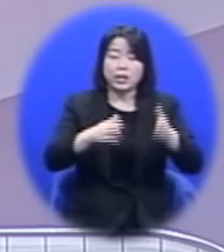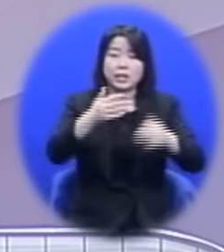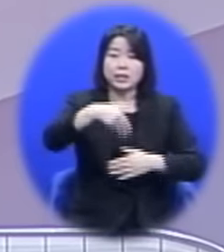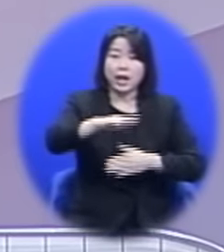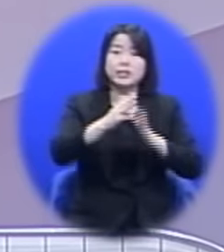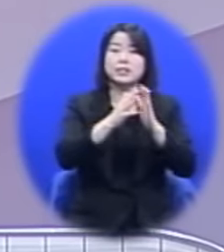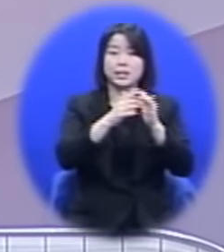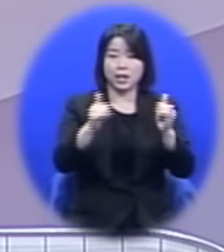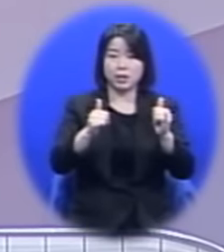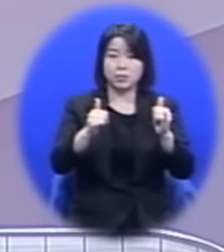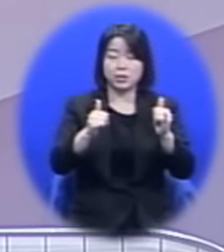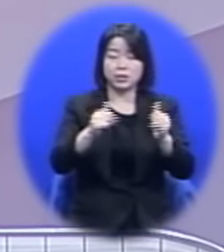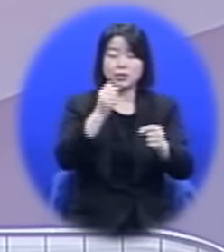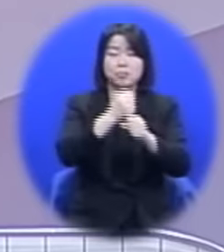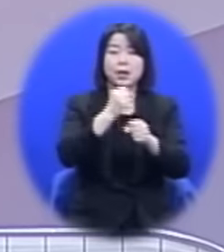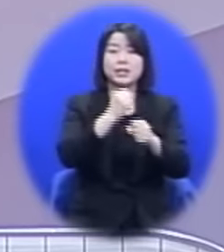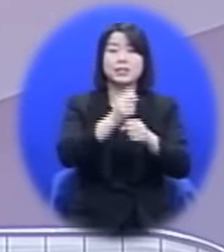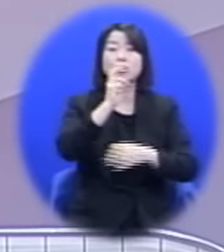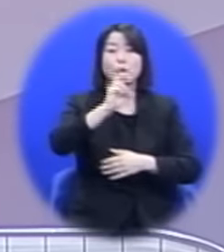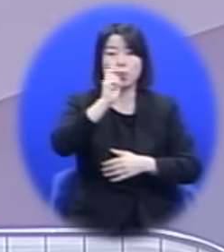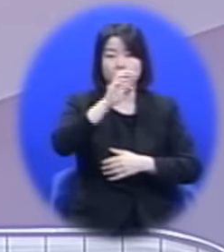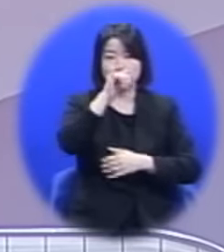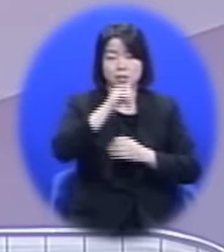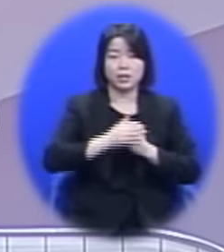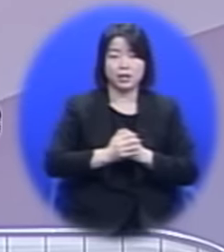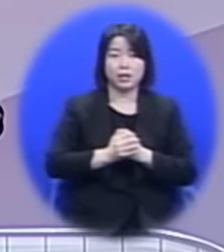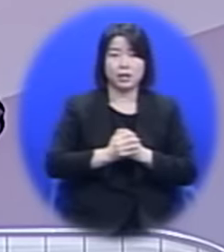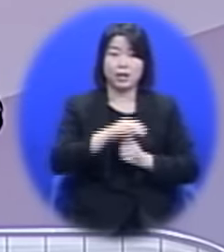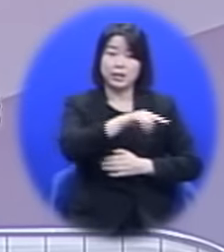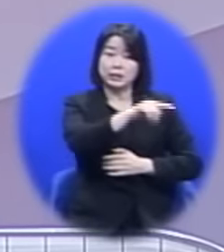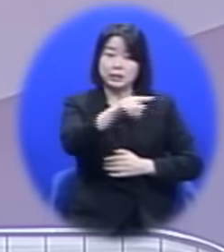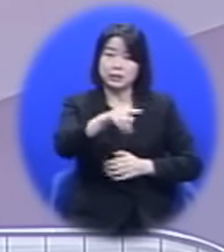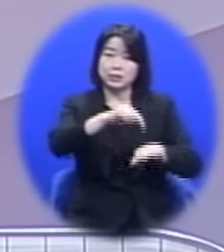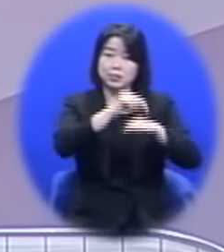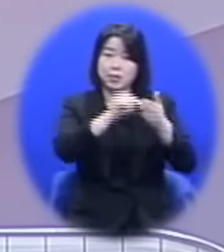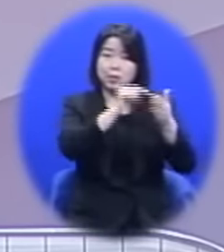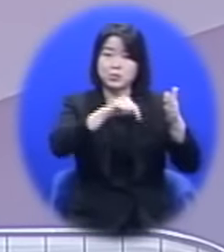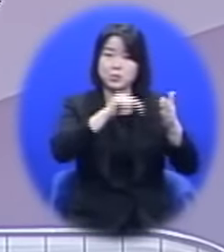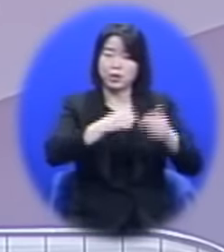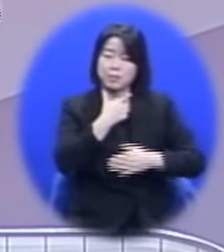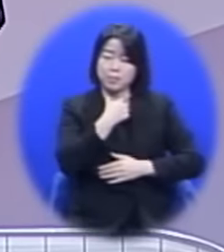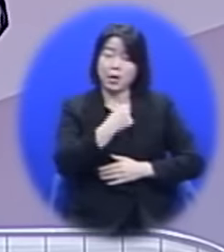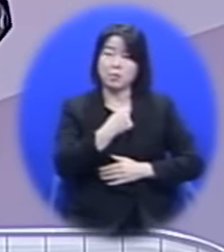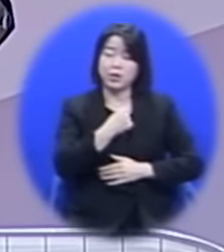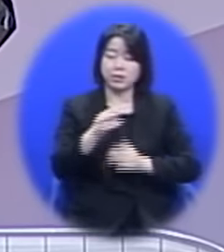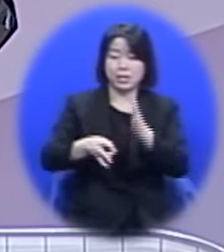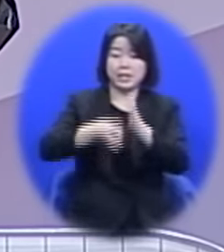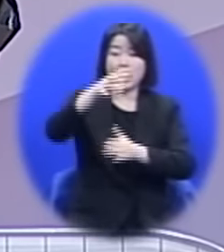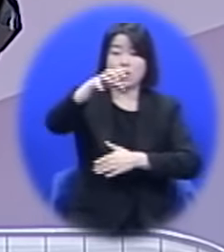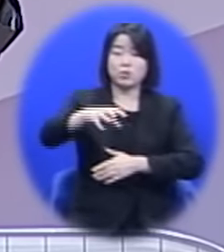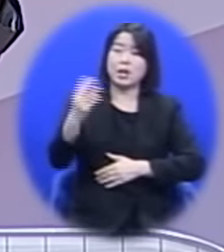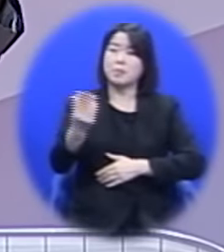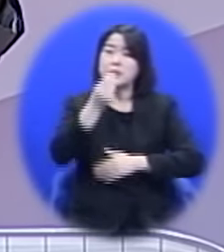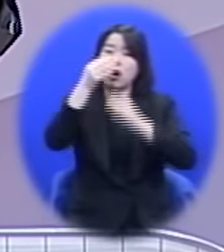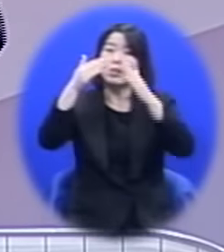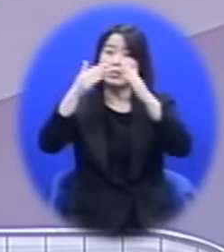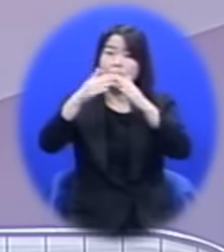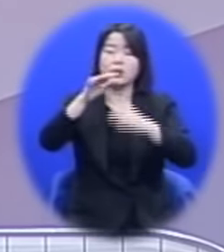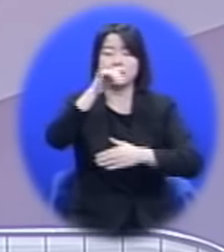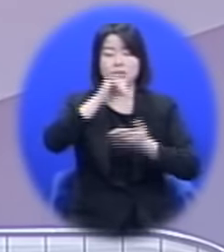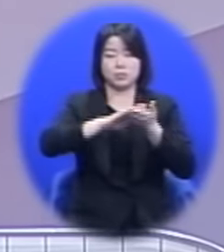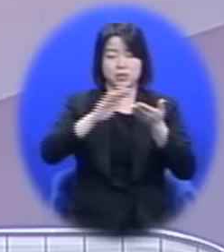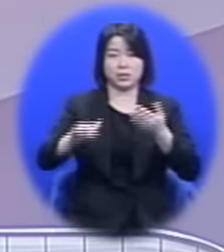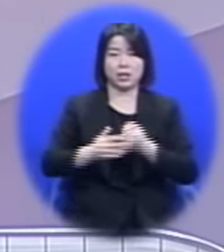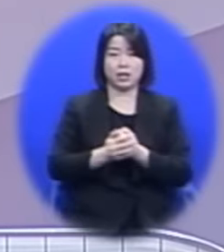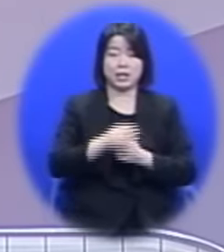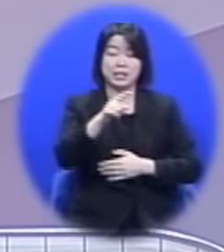사람들의 노래입니다. 그들에게 있어서 마음의 갈망은 예루살렘 성전입니다. 근데